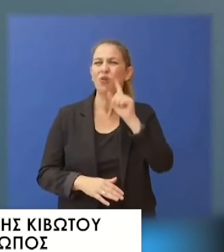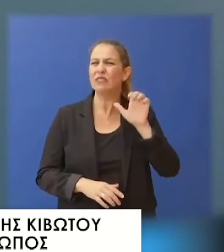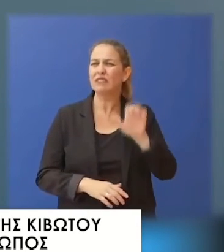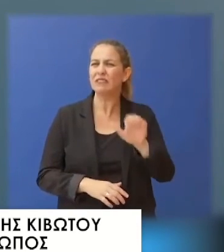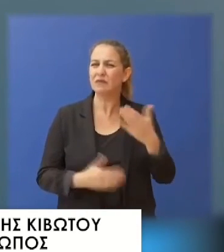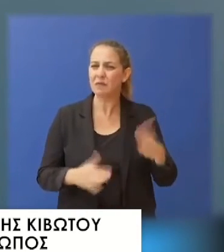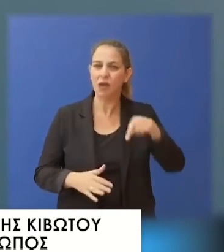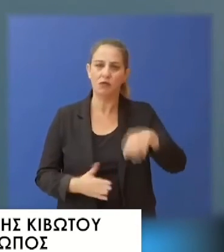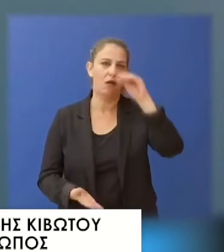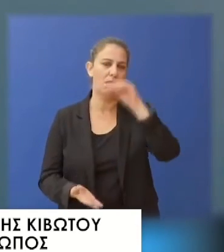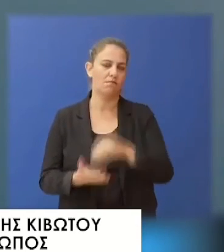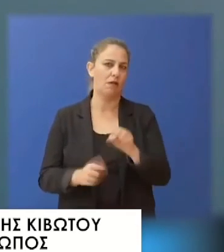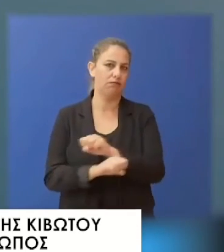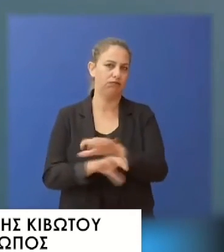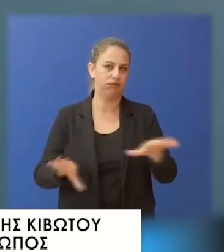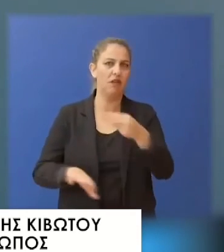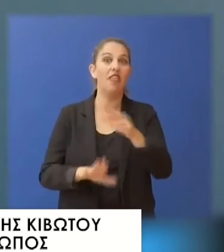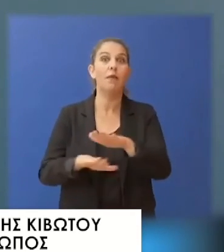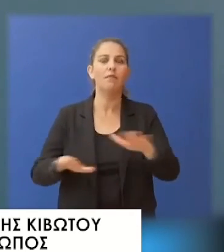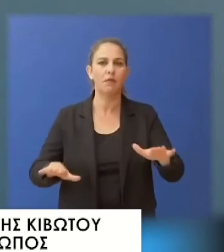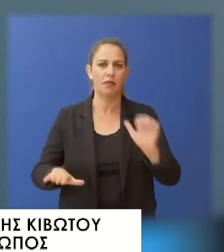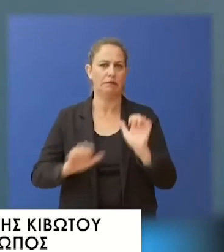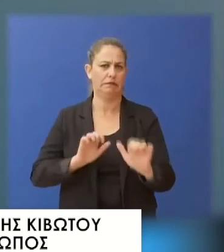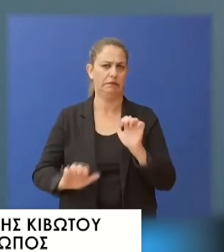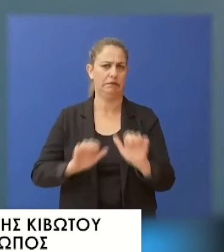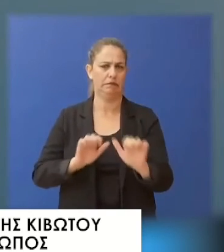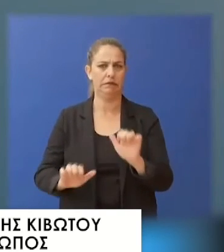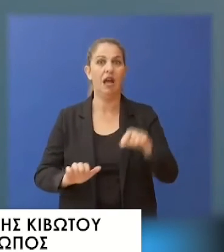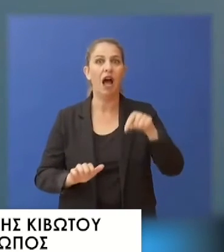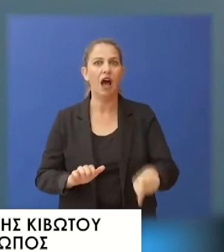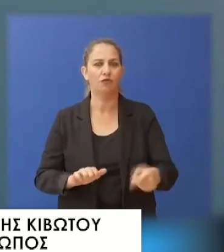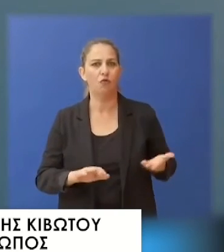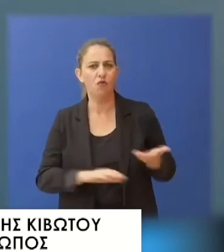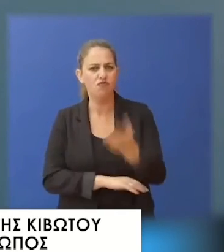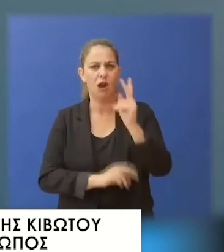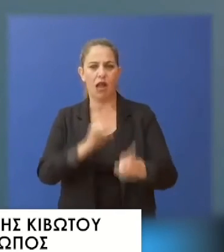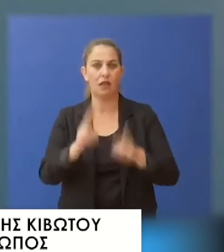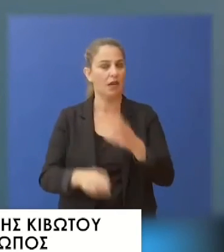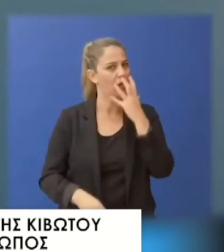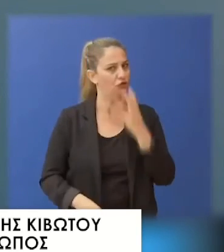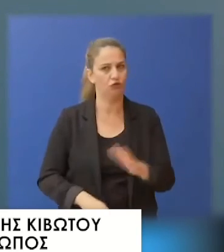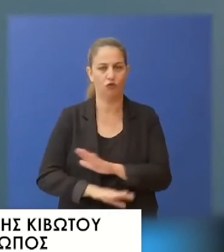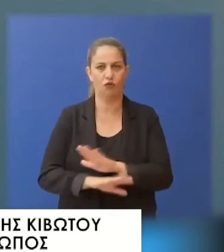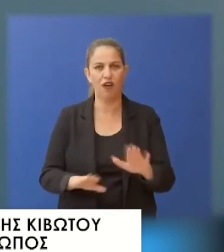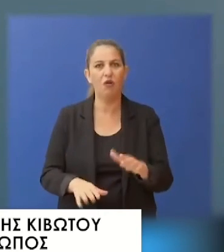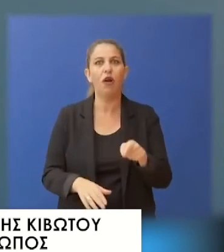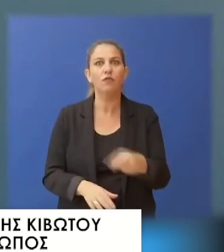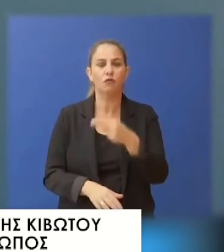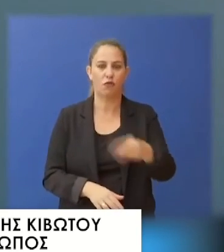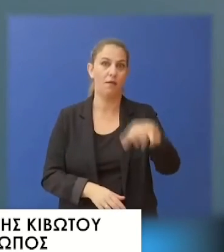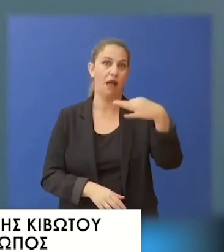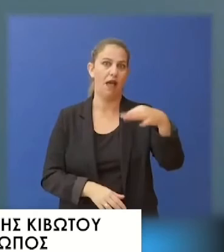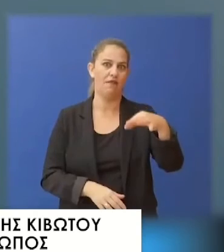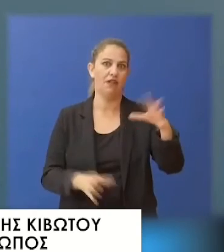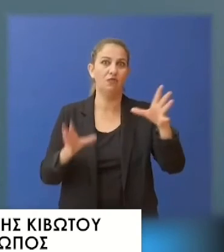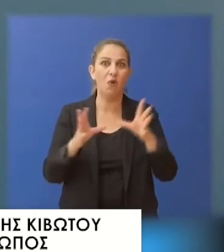από νέες καταγγελίες για κακοποίηση παιδιών. Οι καταγγελίες είναι σοβαρές και μάλιστα για ένα εξαιρετικά ευαίσθητο θέμα, όπως είναι τα